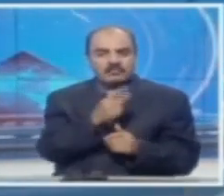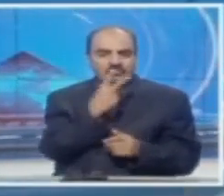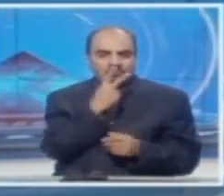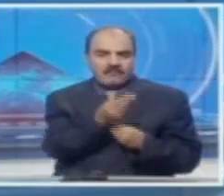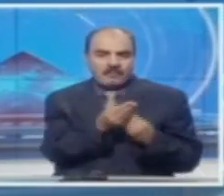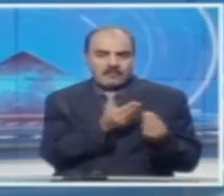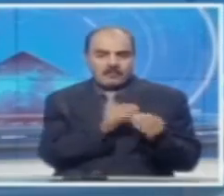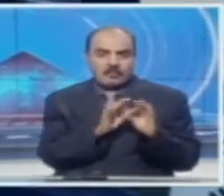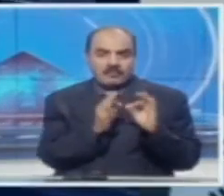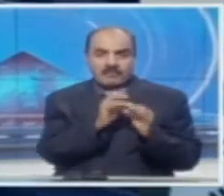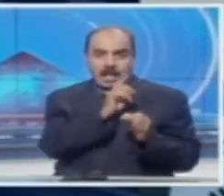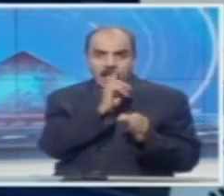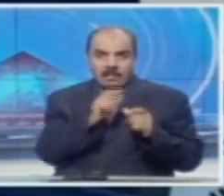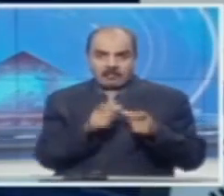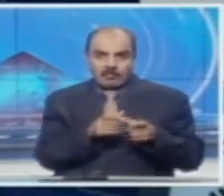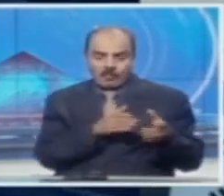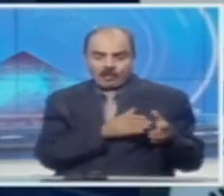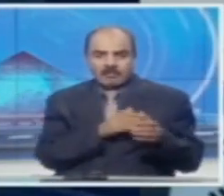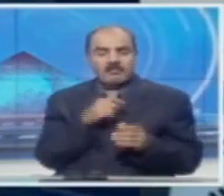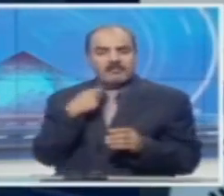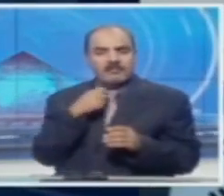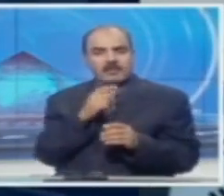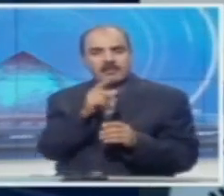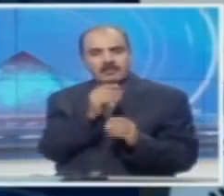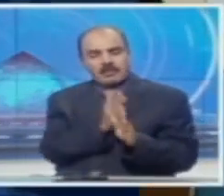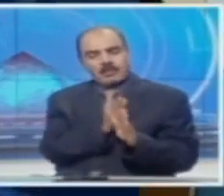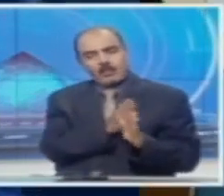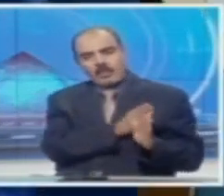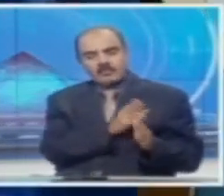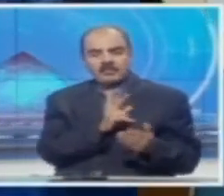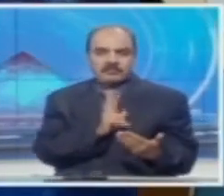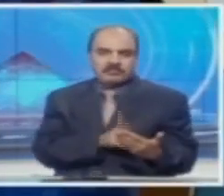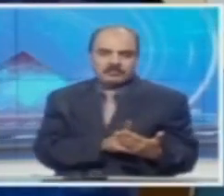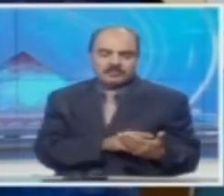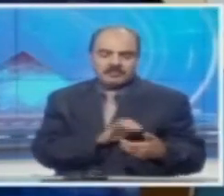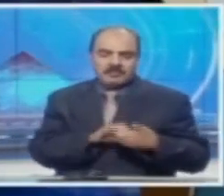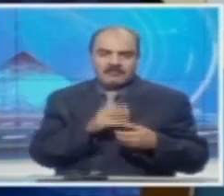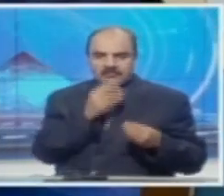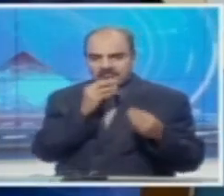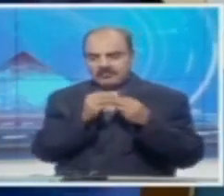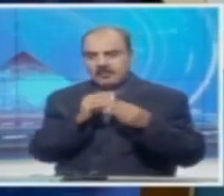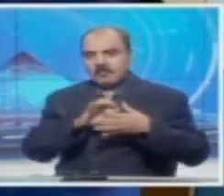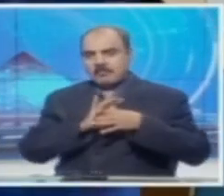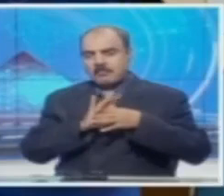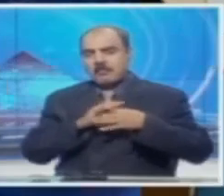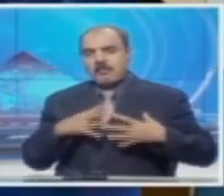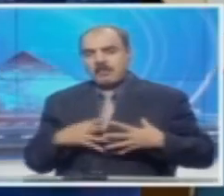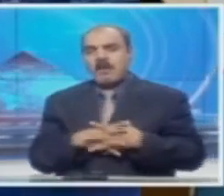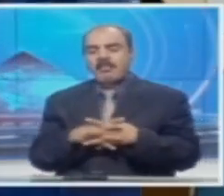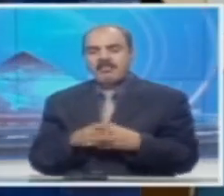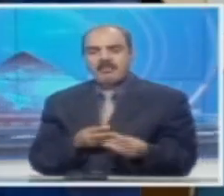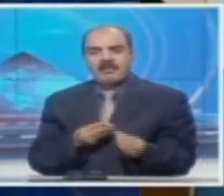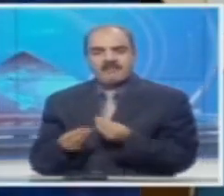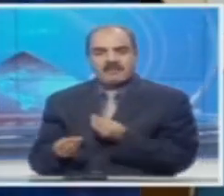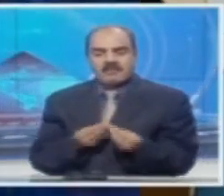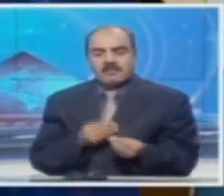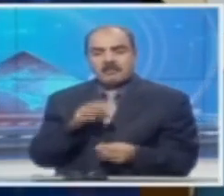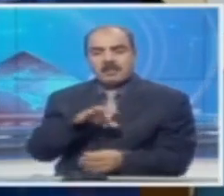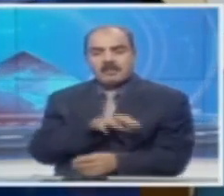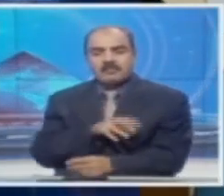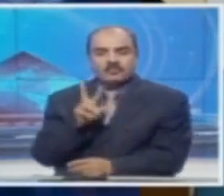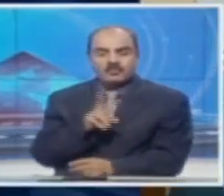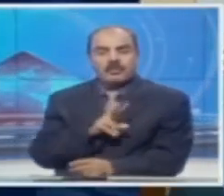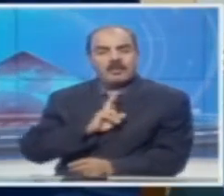الجنوبية للمشاركة في المؤتمر العالمي للمدن والحكومات العالمية. تتضمن مذكرة التفاهم التعاون المشترك